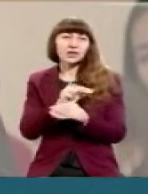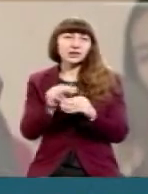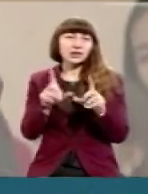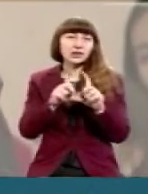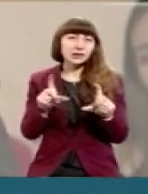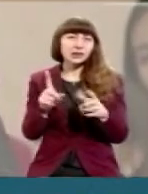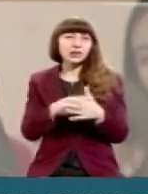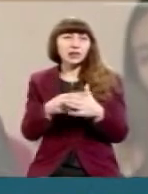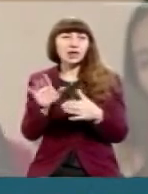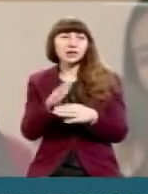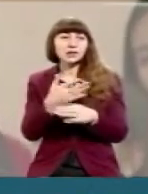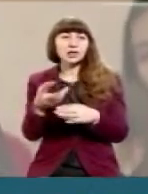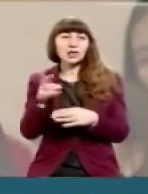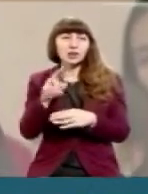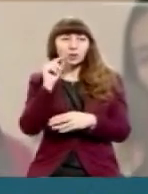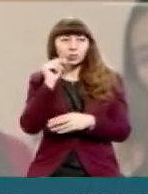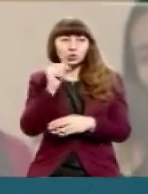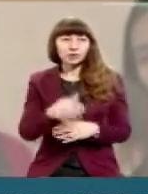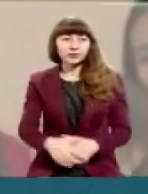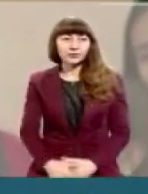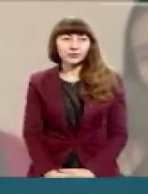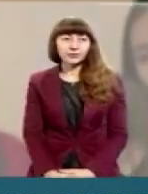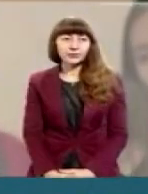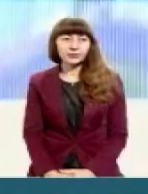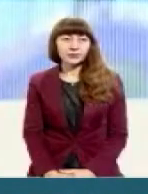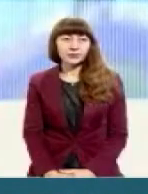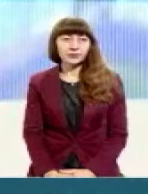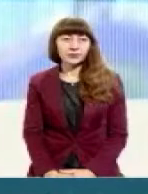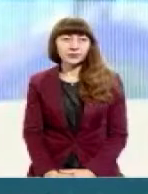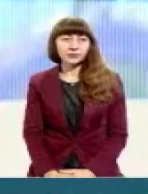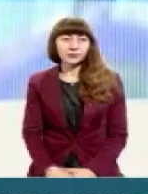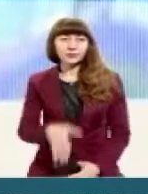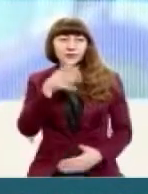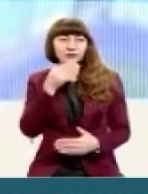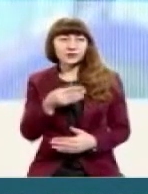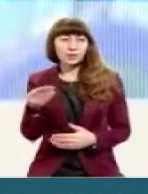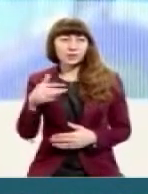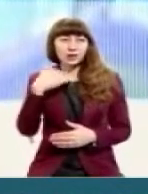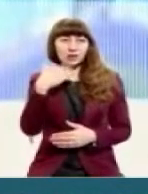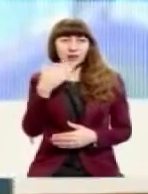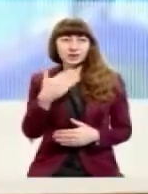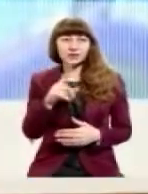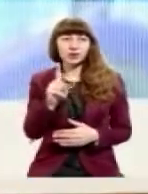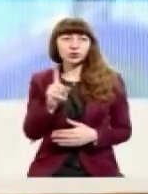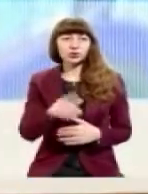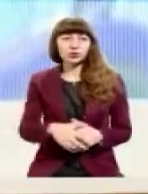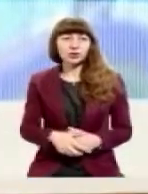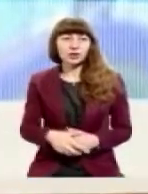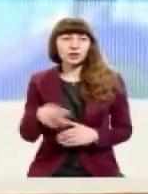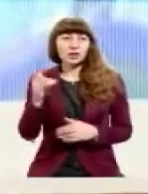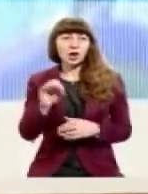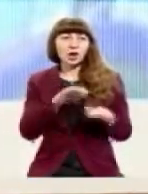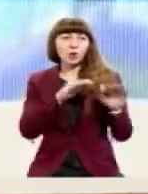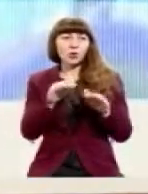или отделения для клиники мужского здоровья. Я в своем докладе рассказывала, что на